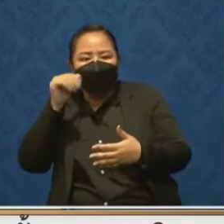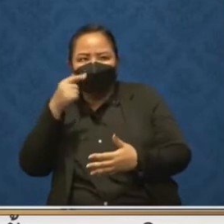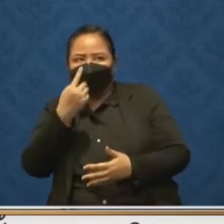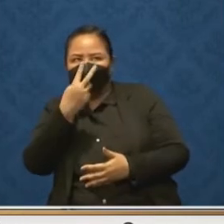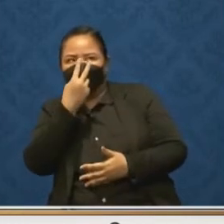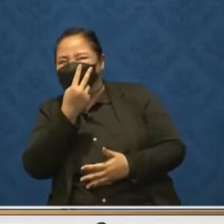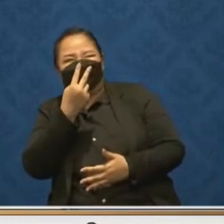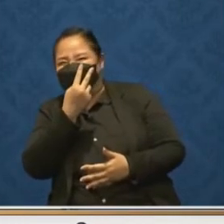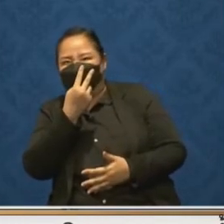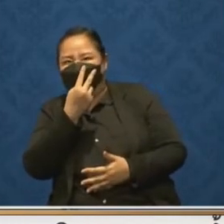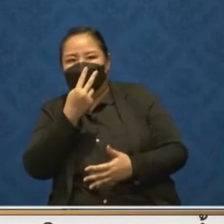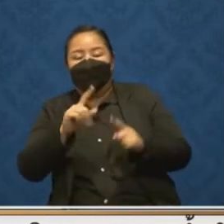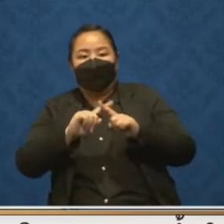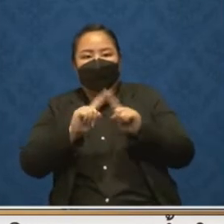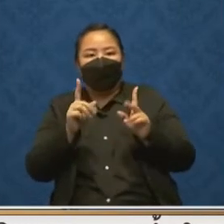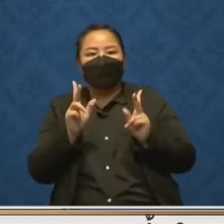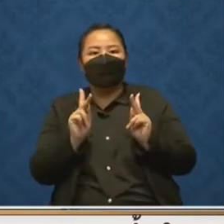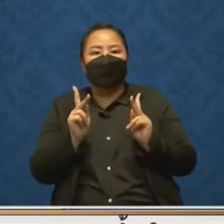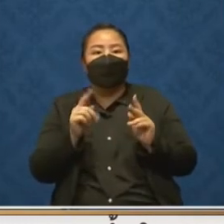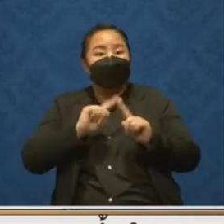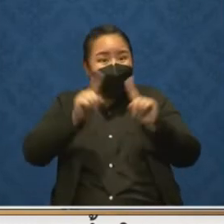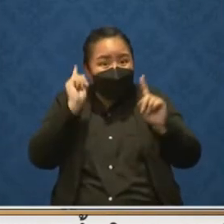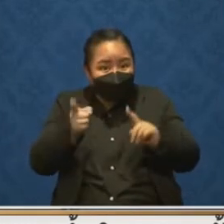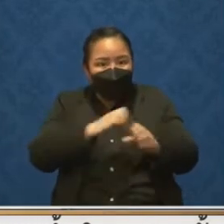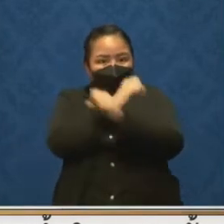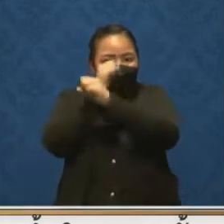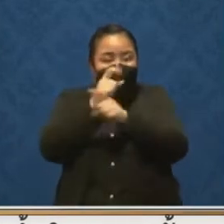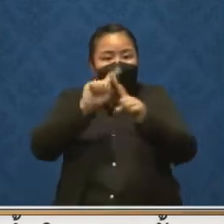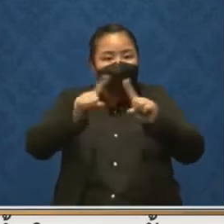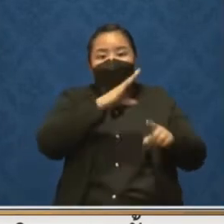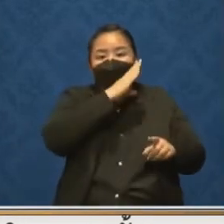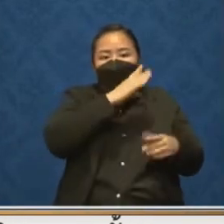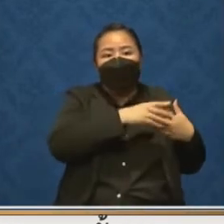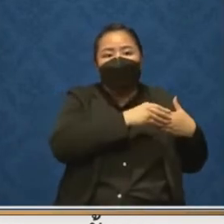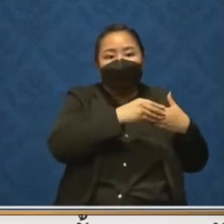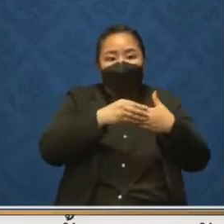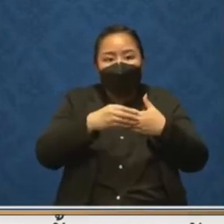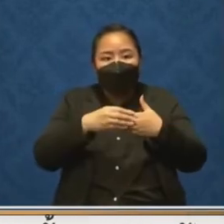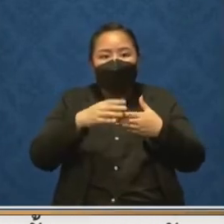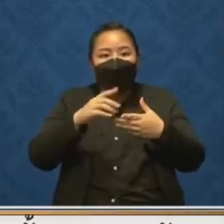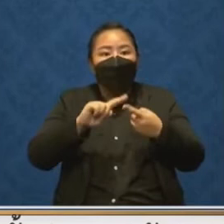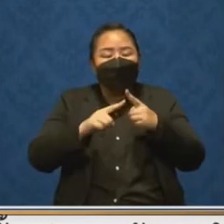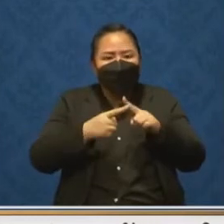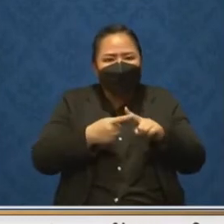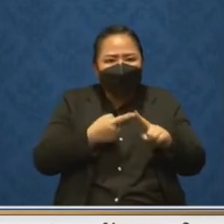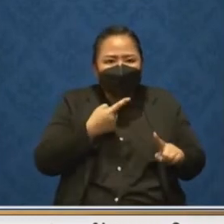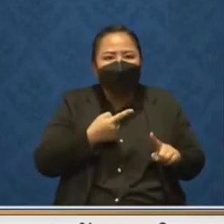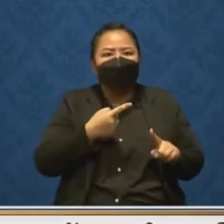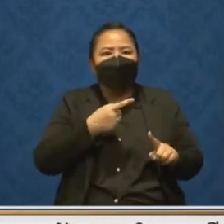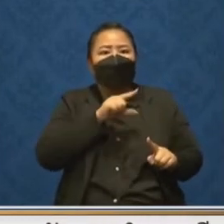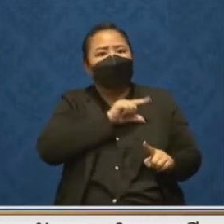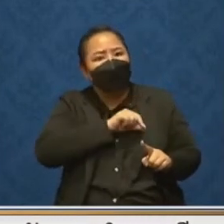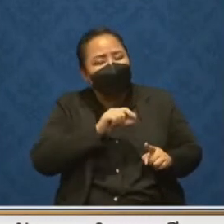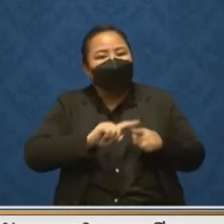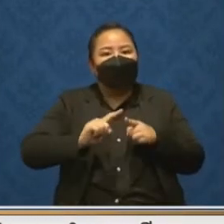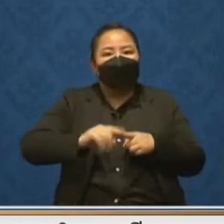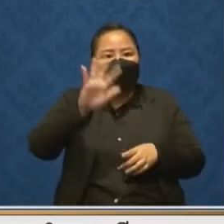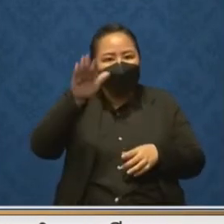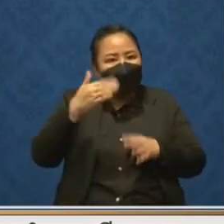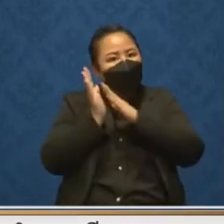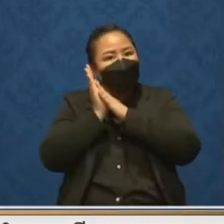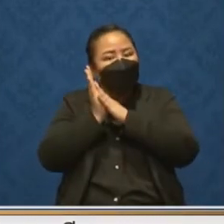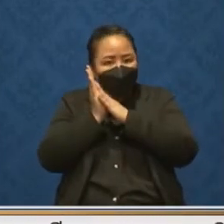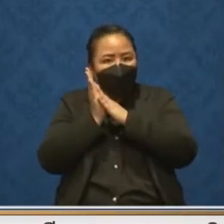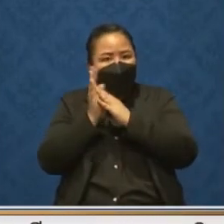็น้อให่เถอะเมื่อเข้ใจแล้ กเปิก้างส่นี้- แต่ฉนกขอใหเด็กร่นให่